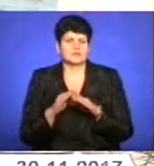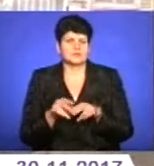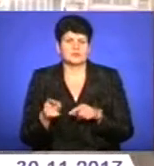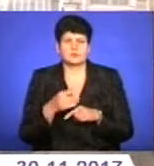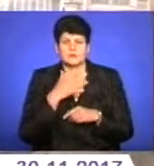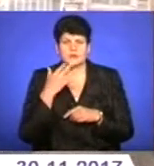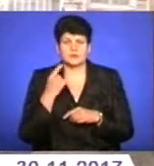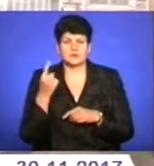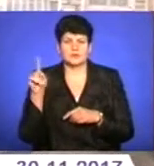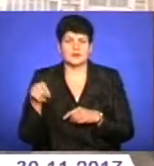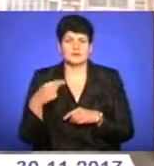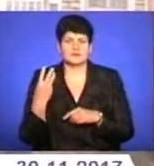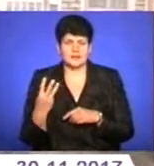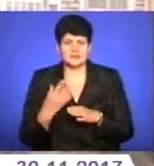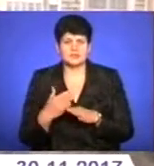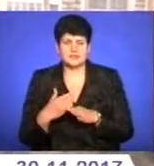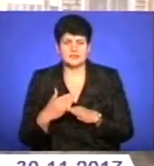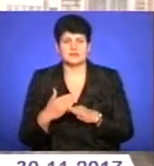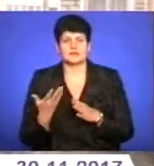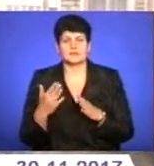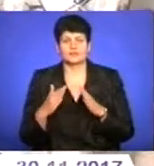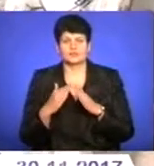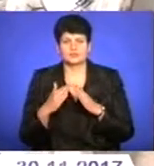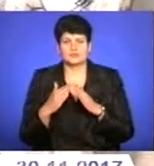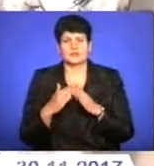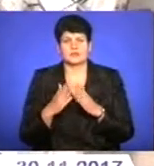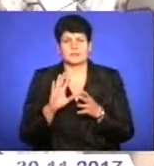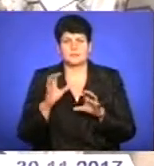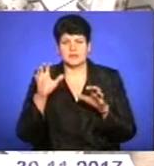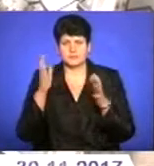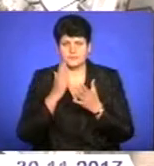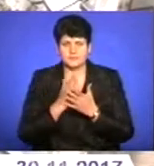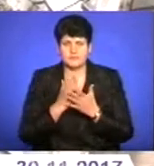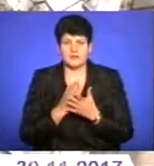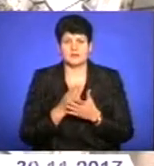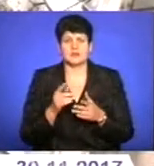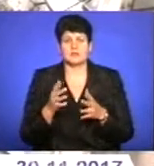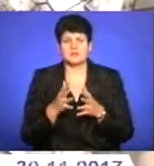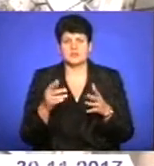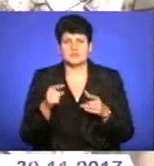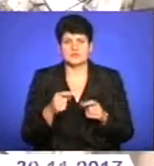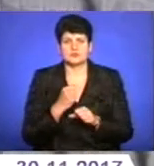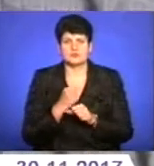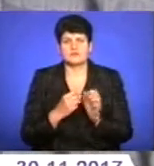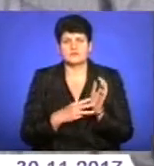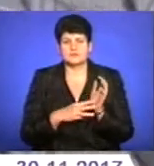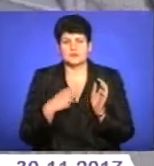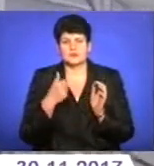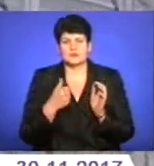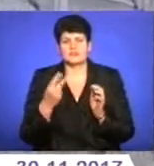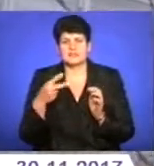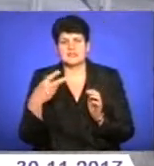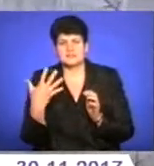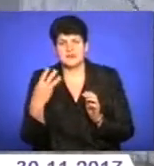Третя частина житлового фонду Тернополя – панельні будинки, облицьовані плиткою. Більшість з них звели ще у 80-ті роки. За 25-30 років